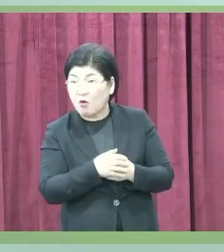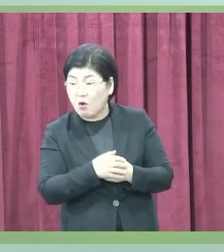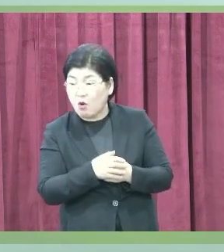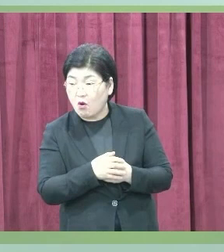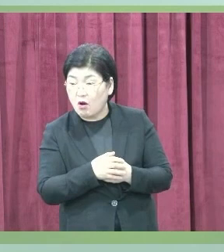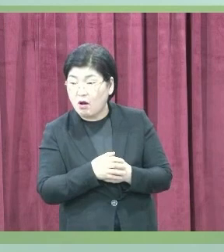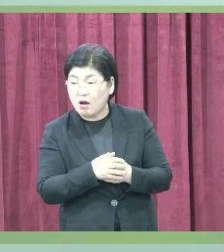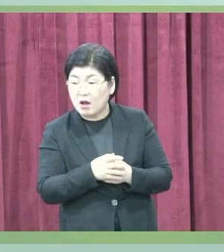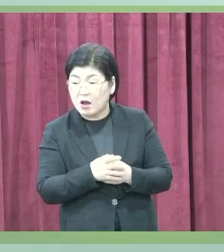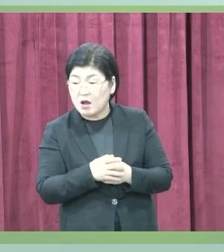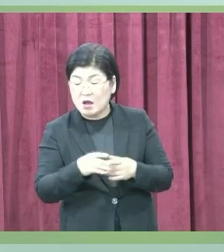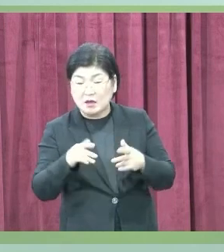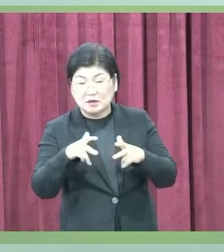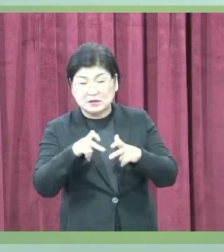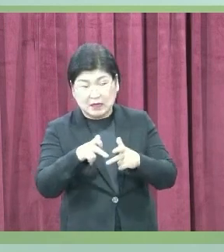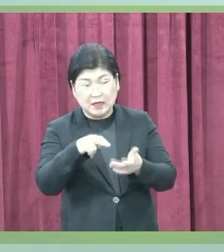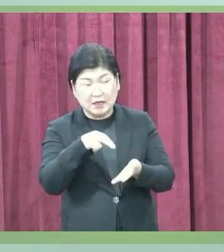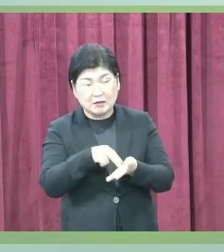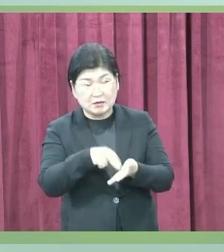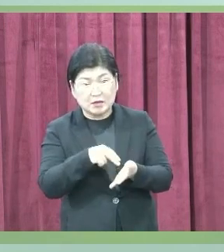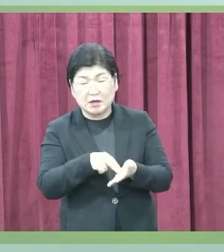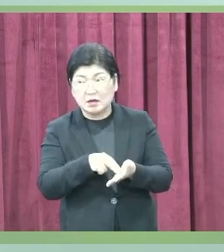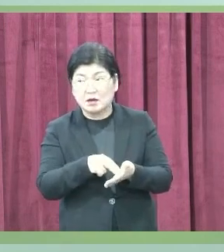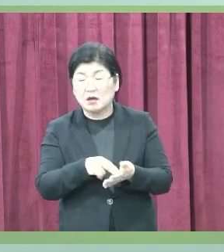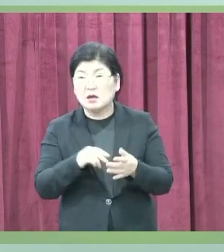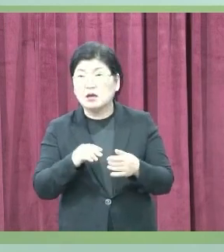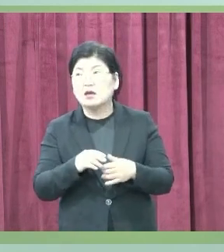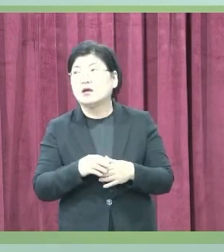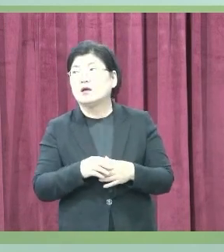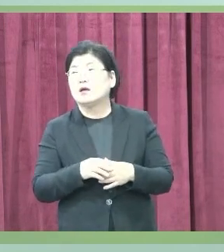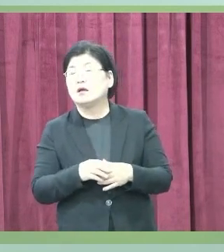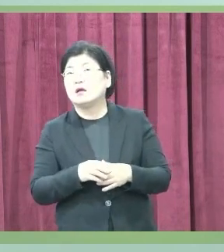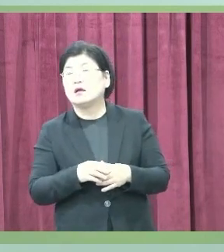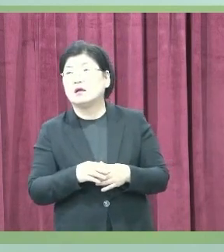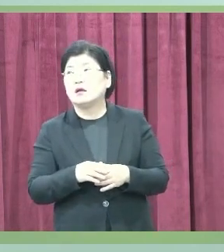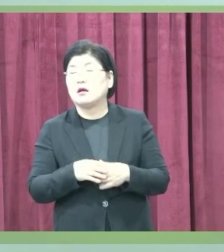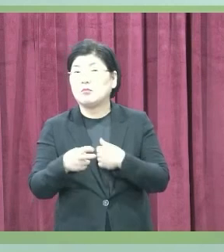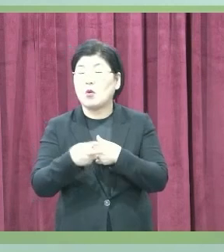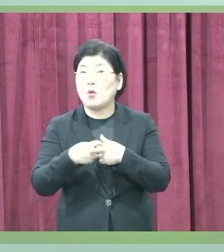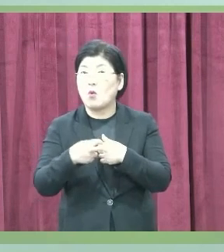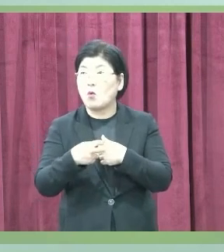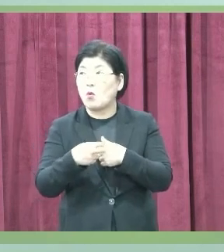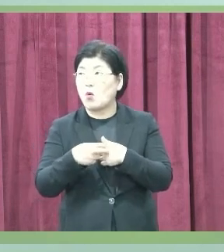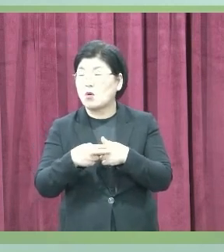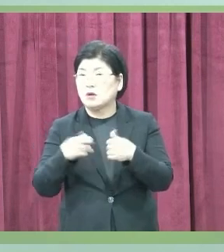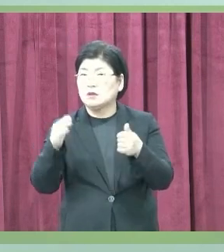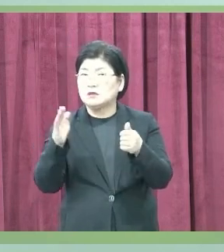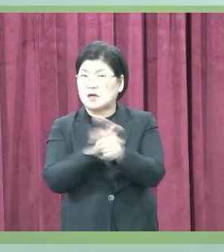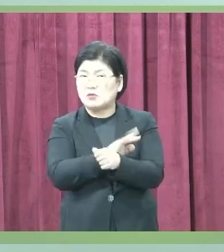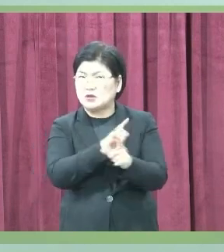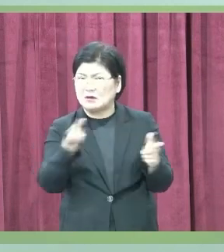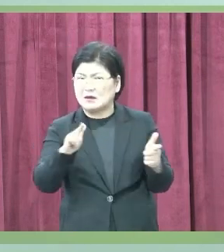분석되었겠지만 몇몇 장애의 경우 증상의 오버랩으로 인해 오진의 확률이 특별히 높을